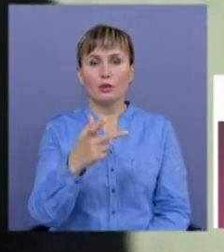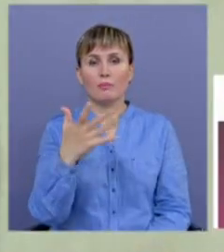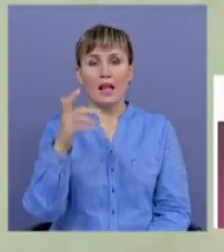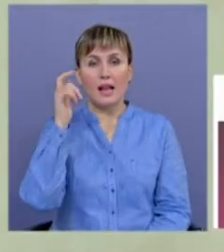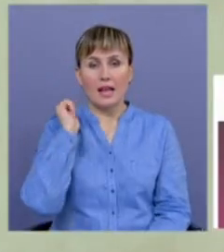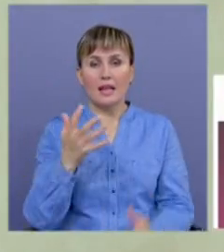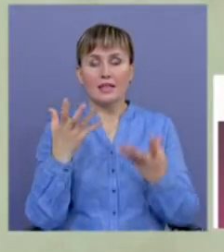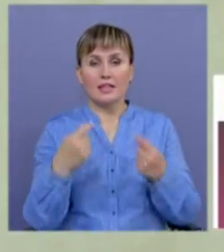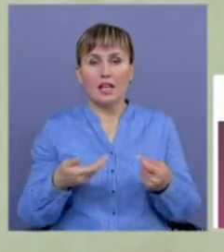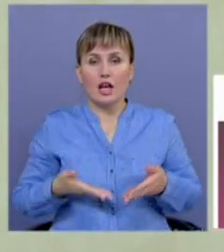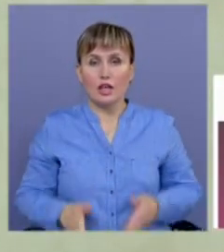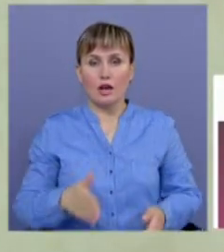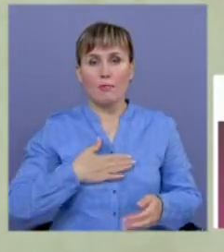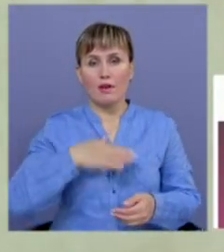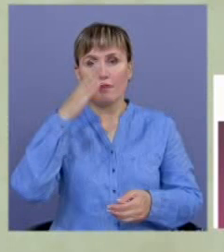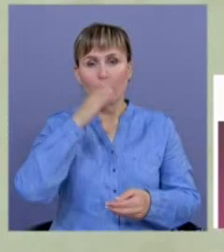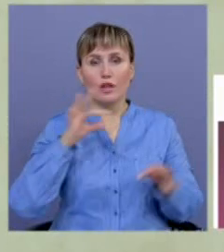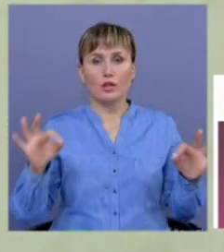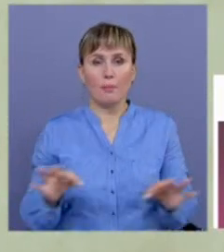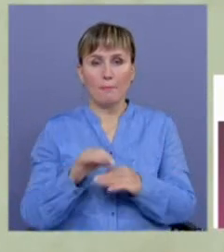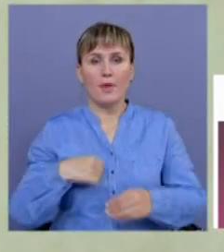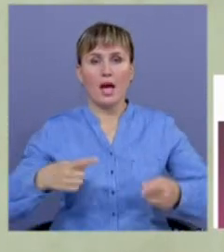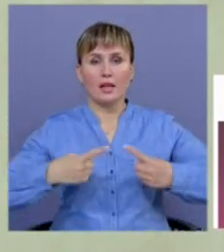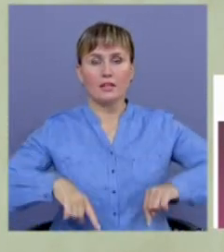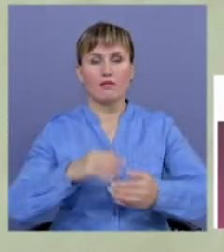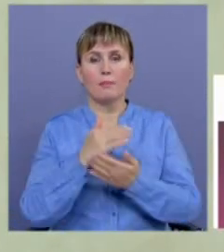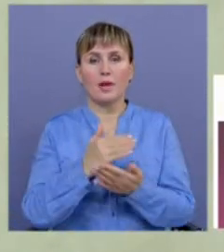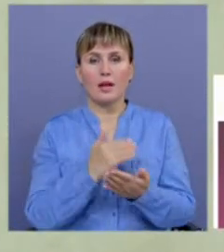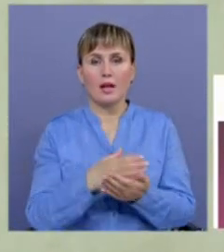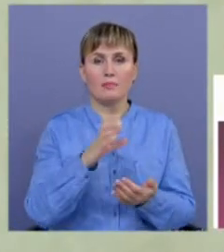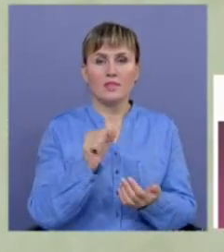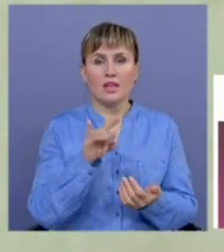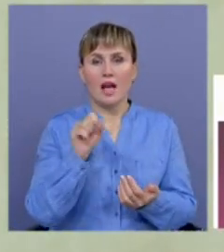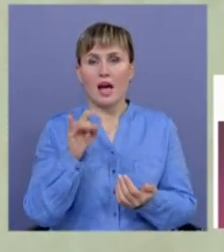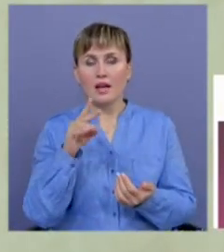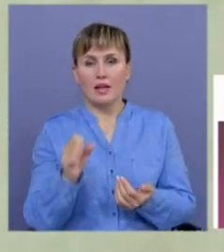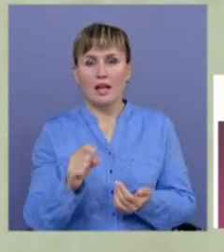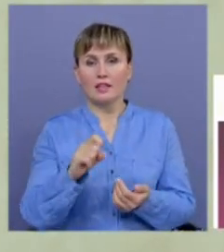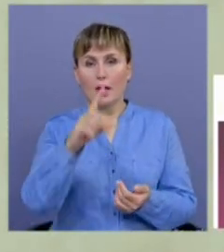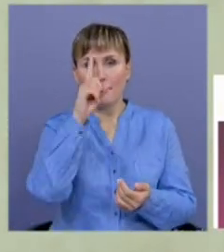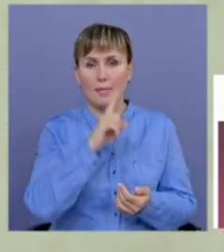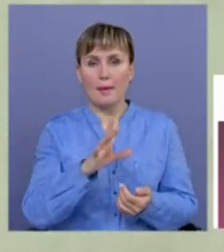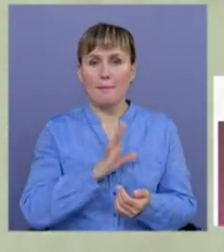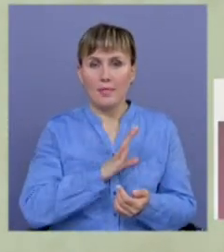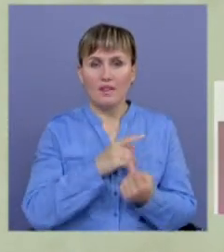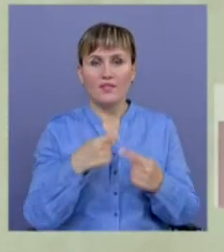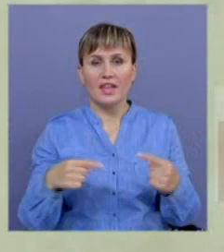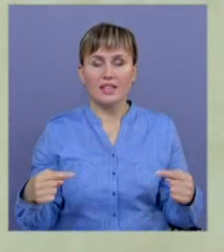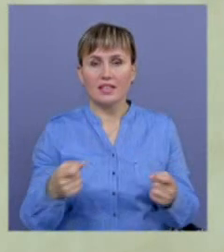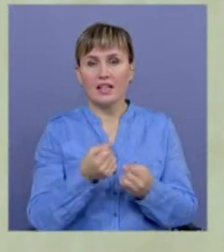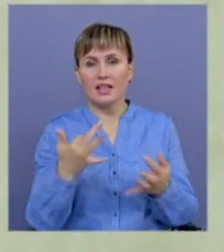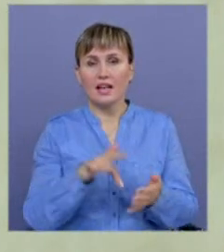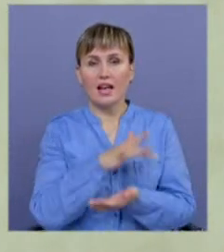135-летию со дня рождения моего отца, композитора, мы организовали программу «Сары Аркага Саяхат». За месяц побывали в нескольких городах